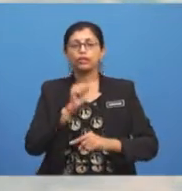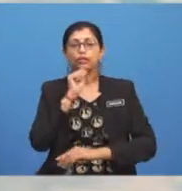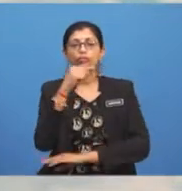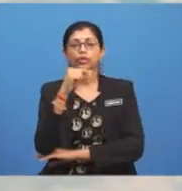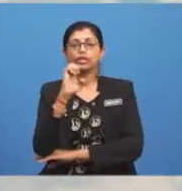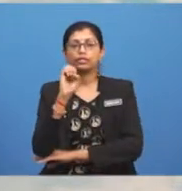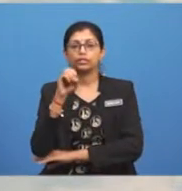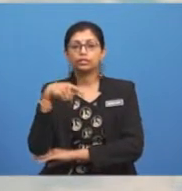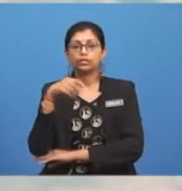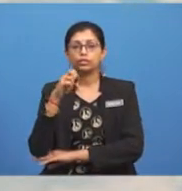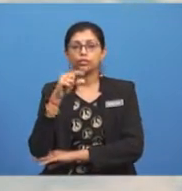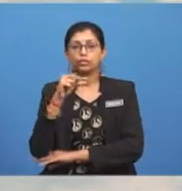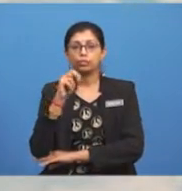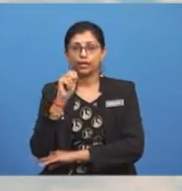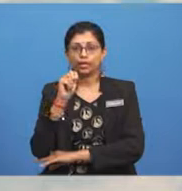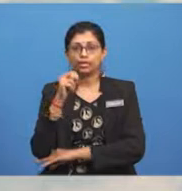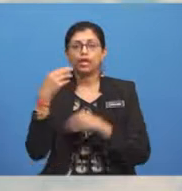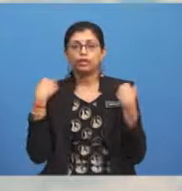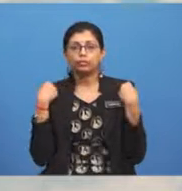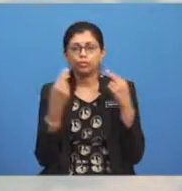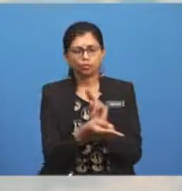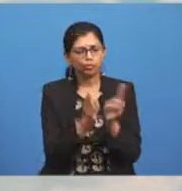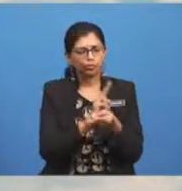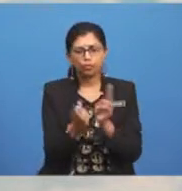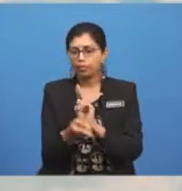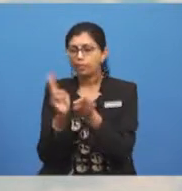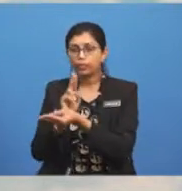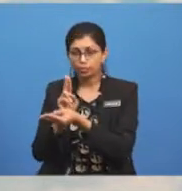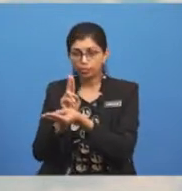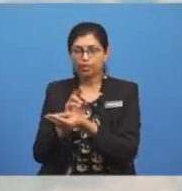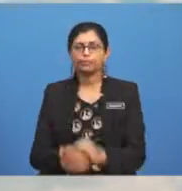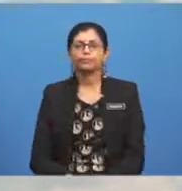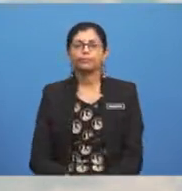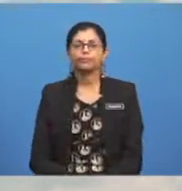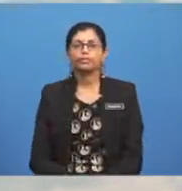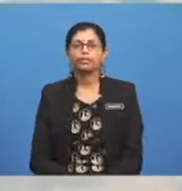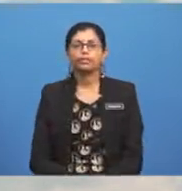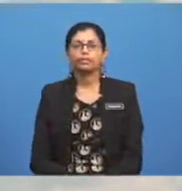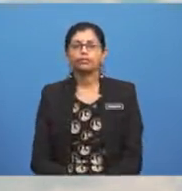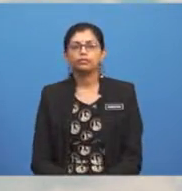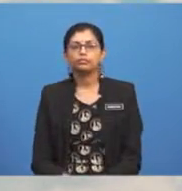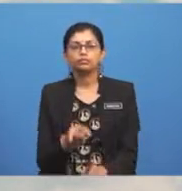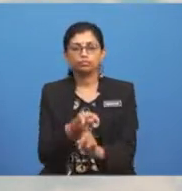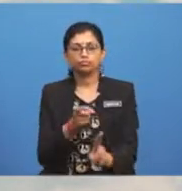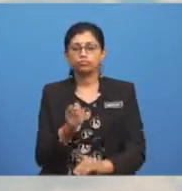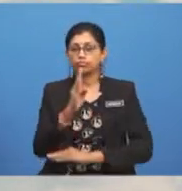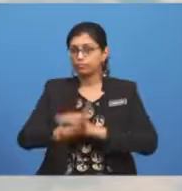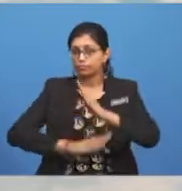geopegun berada pada kedudukan geografi yang berubah-ubah dari permukaan bumi.